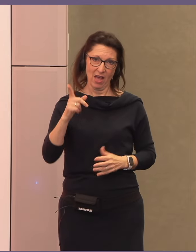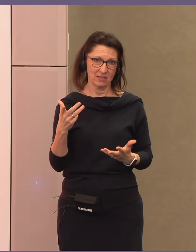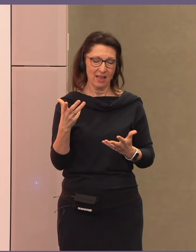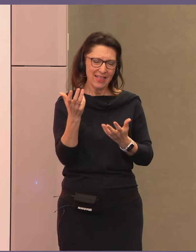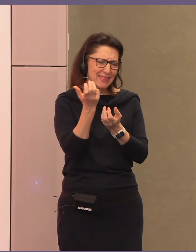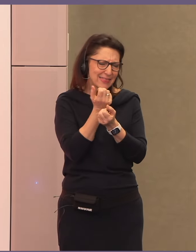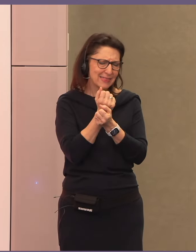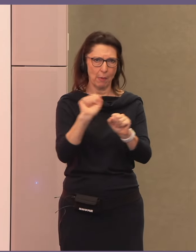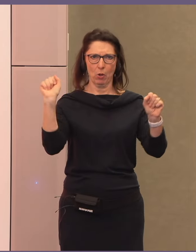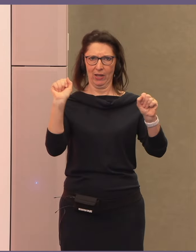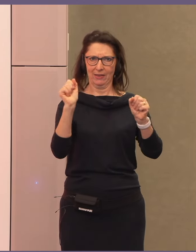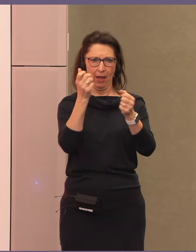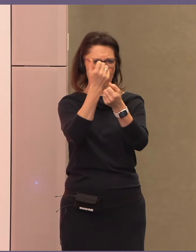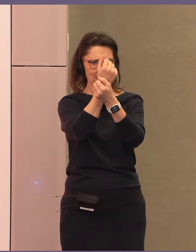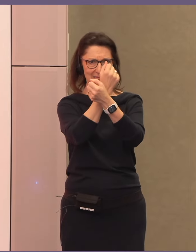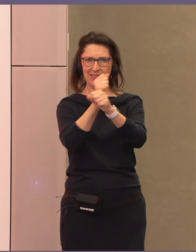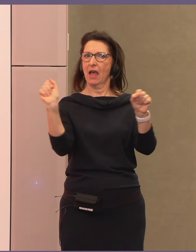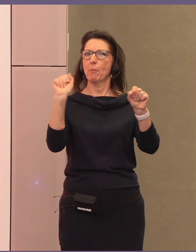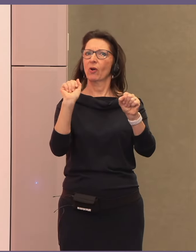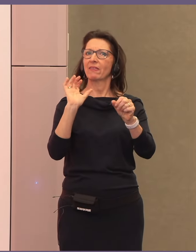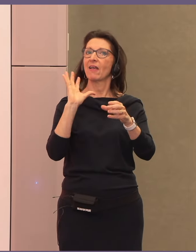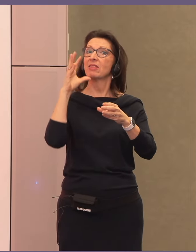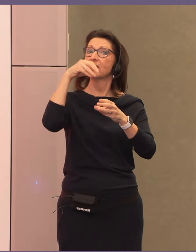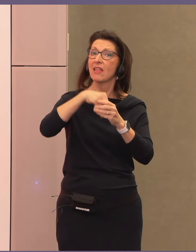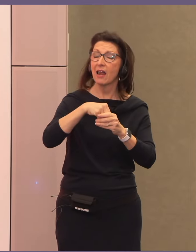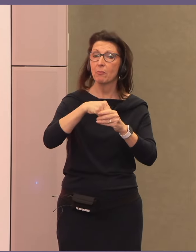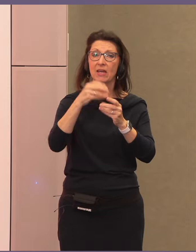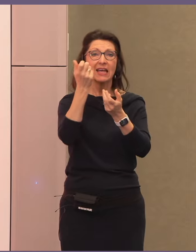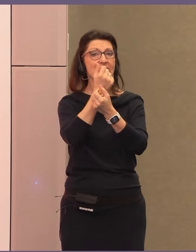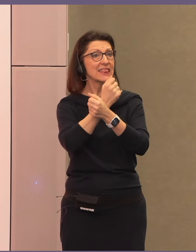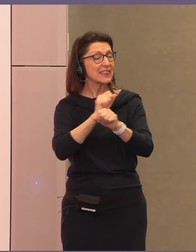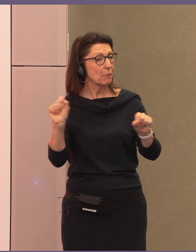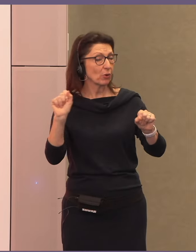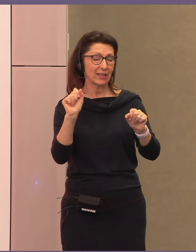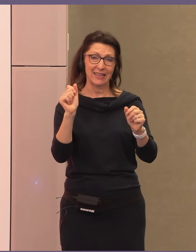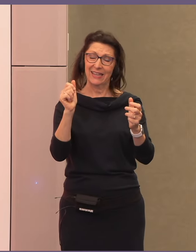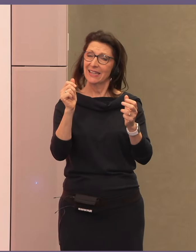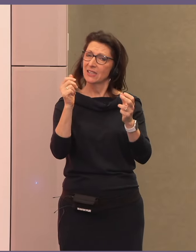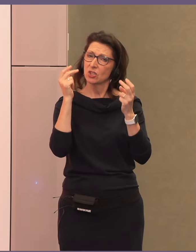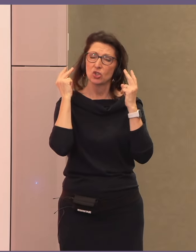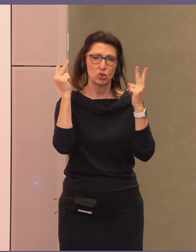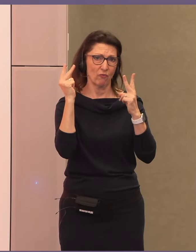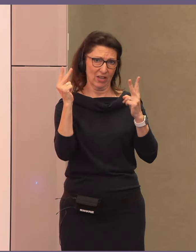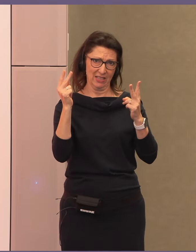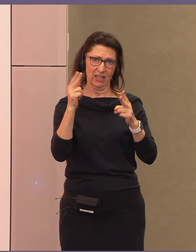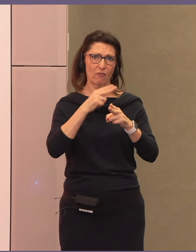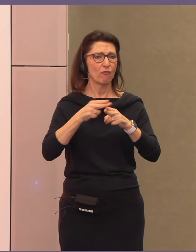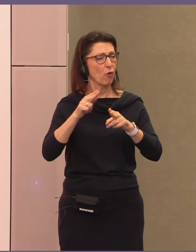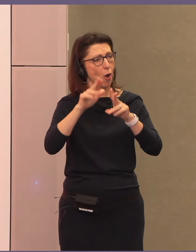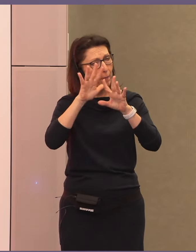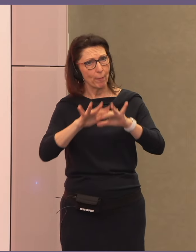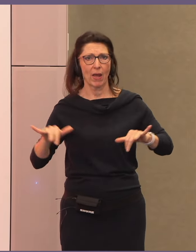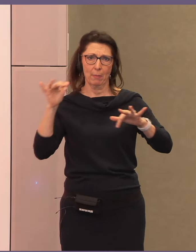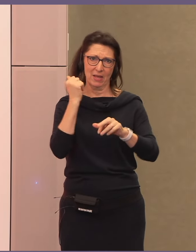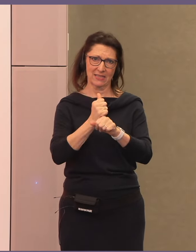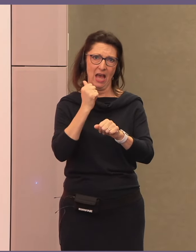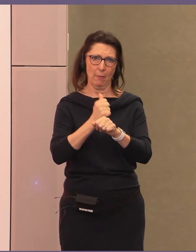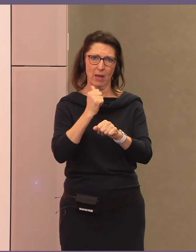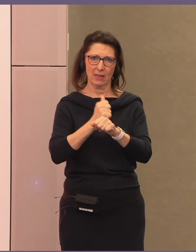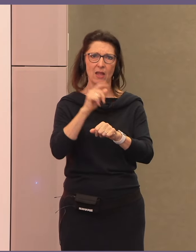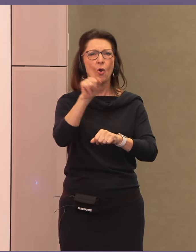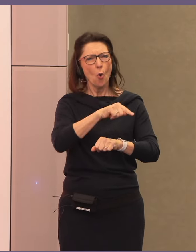demokratiepolitische Einfluss, die demokratiepolitische Wichtigkeit des Parlamentarismus nach wie vor